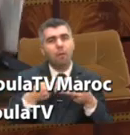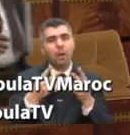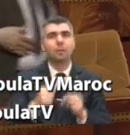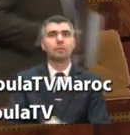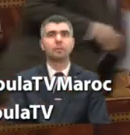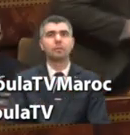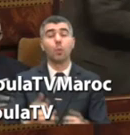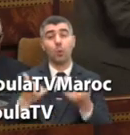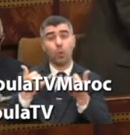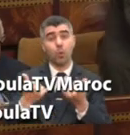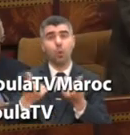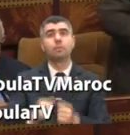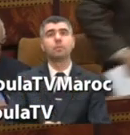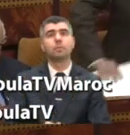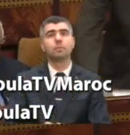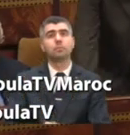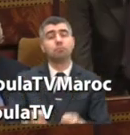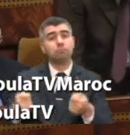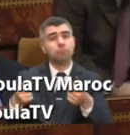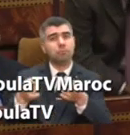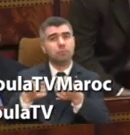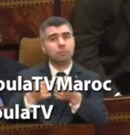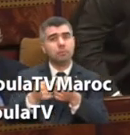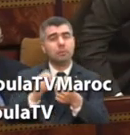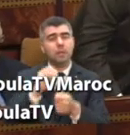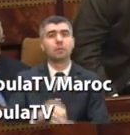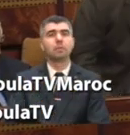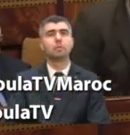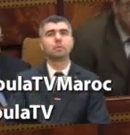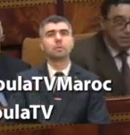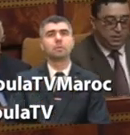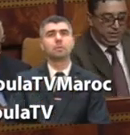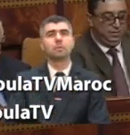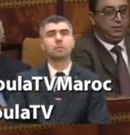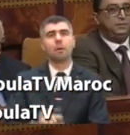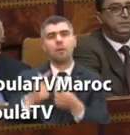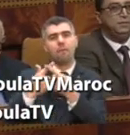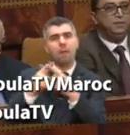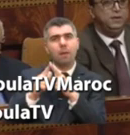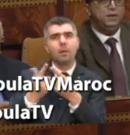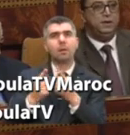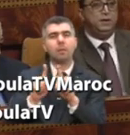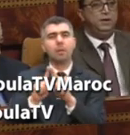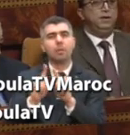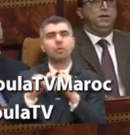واليوم كنتزامنوا مع المجالس الإقليمية ديال البلاد ديالنا. جميع المجالس اليوم كاين